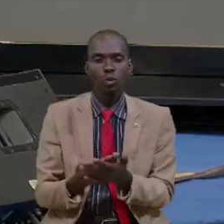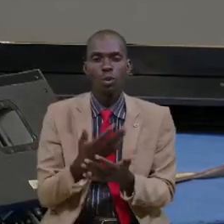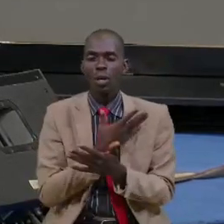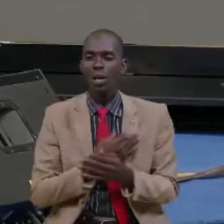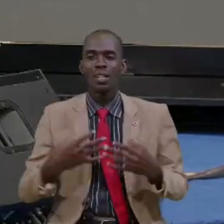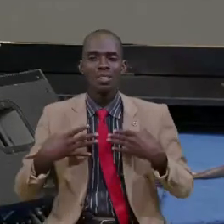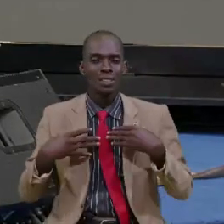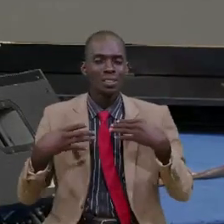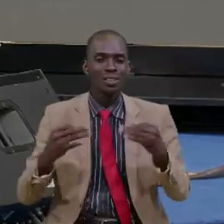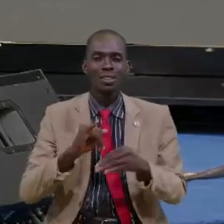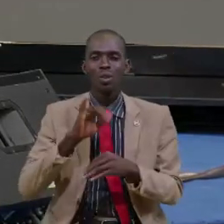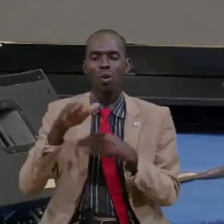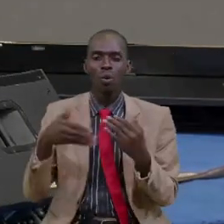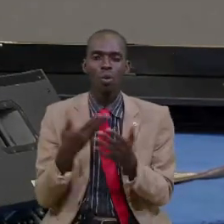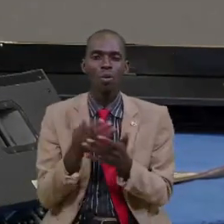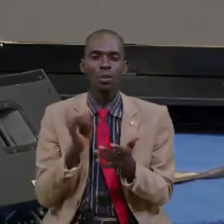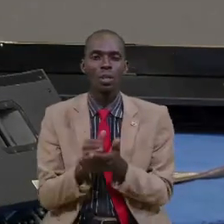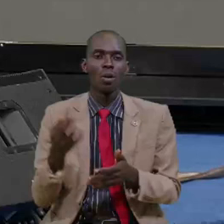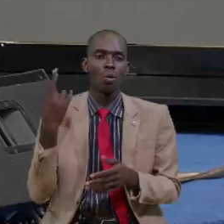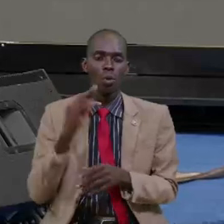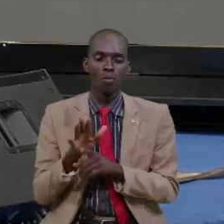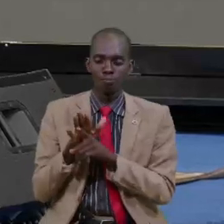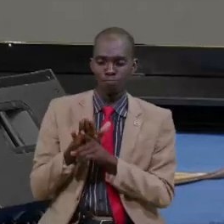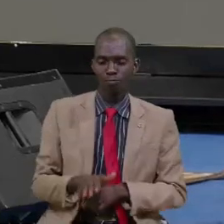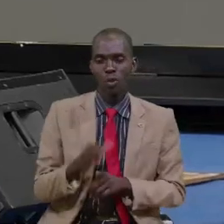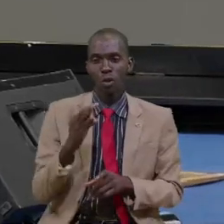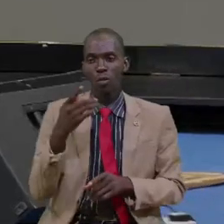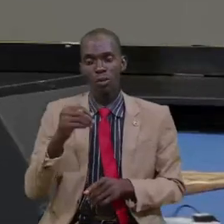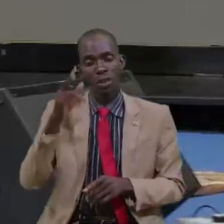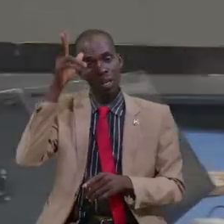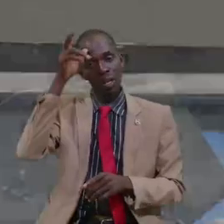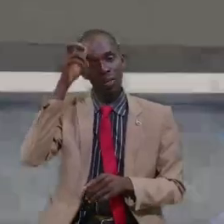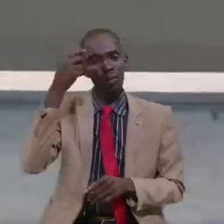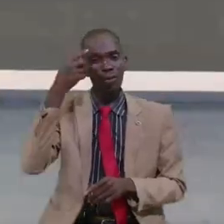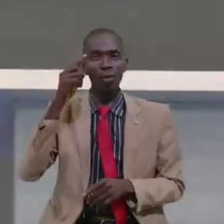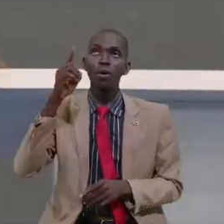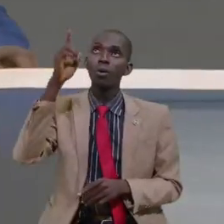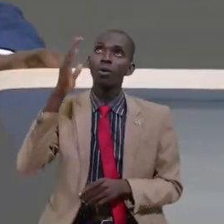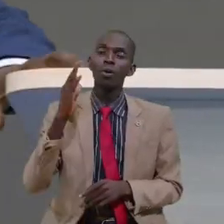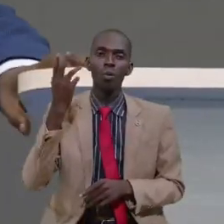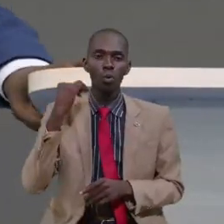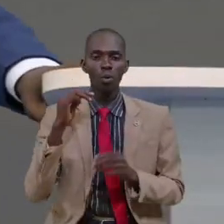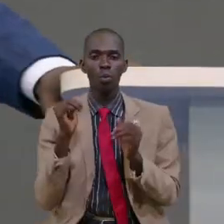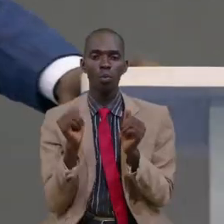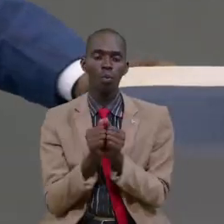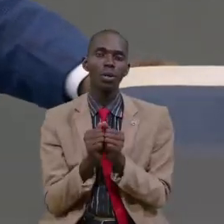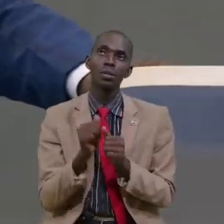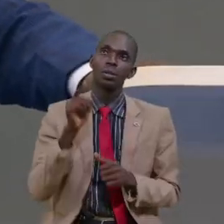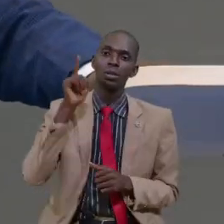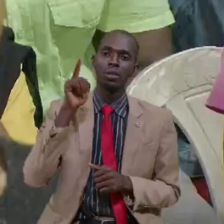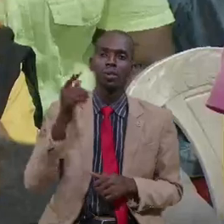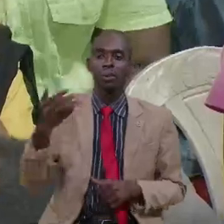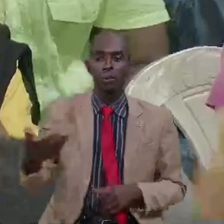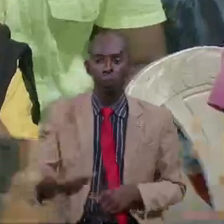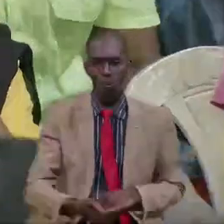guérissant tous ceux, était sous l'empire du diable, car Dieu était avec lui. Sois